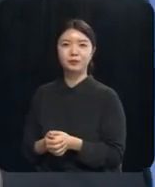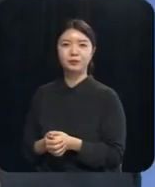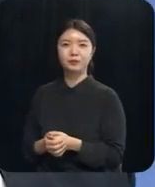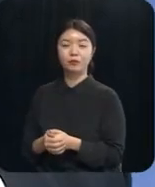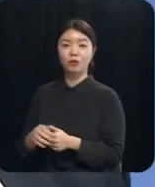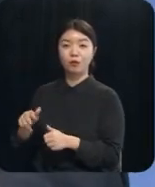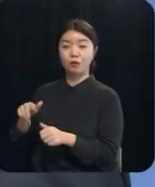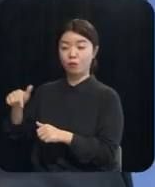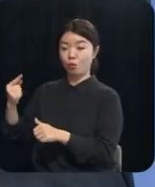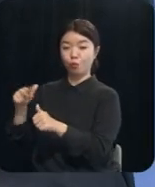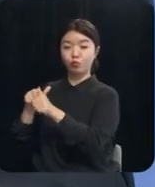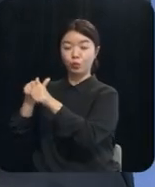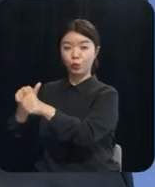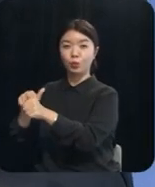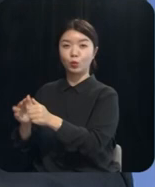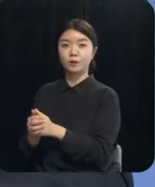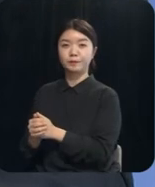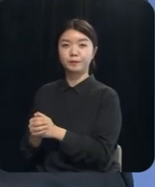고기철 후보께서는